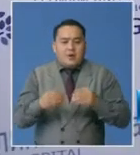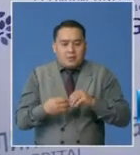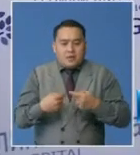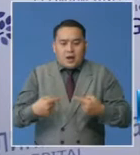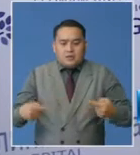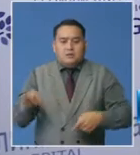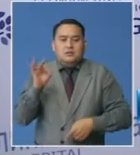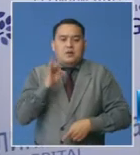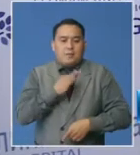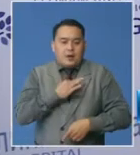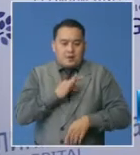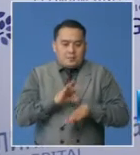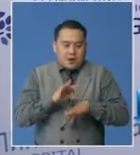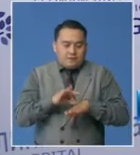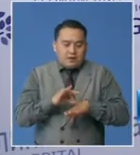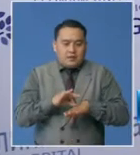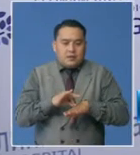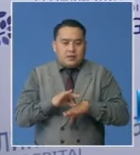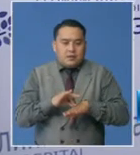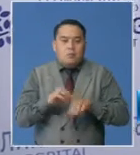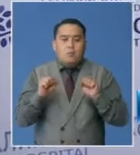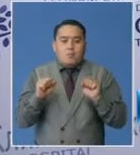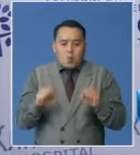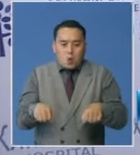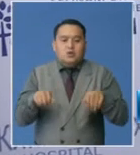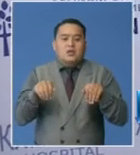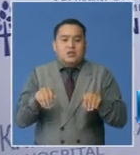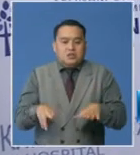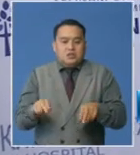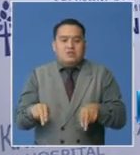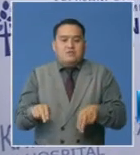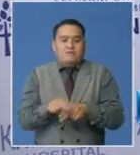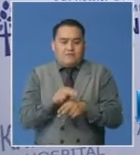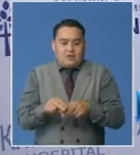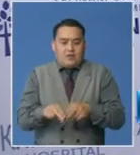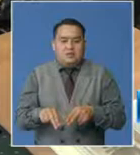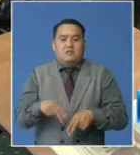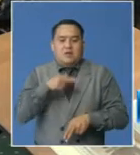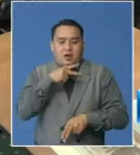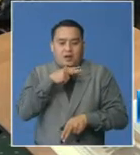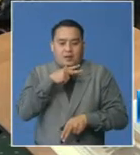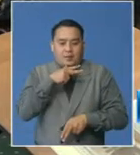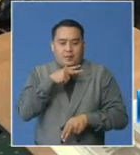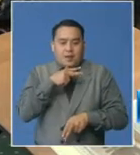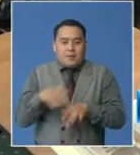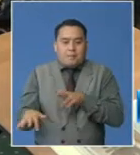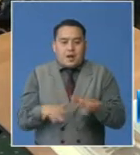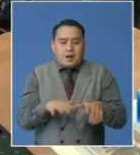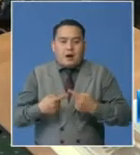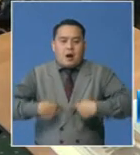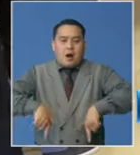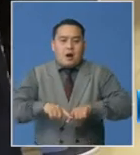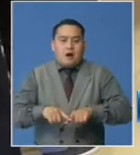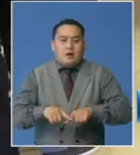есть многие заболевания можно решить и вылечить в Южной Корее. Также в рамках мероприятия